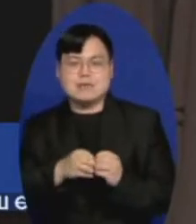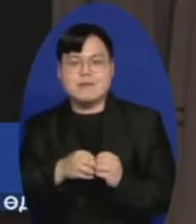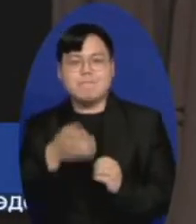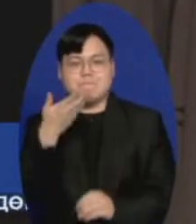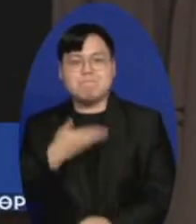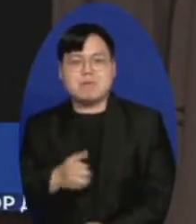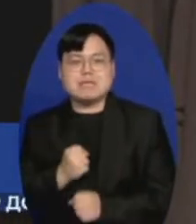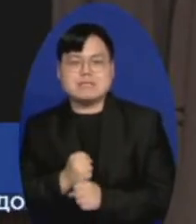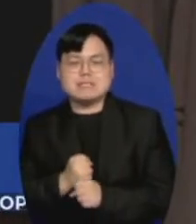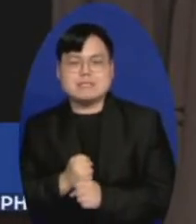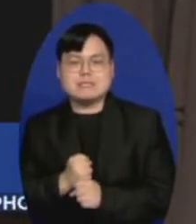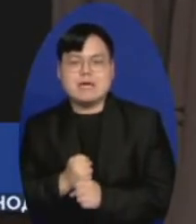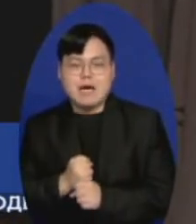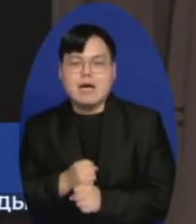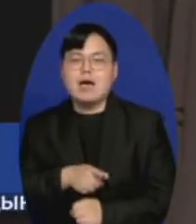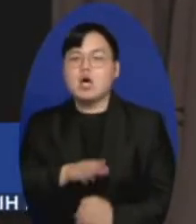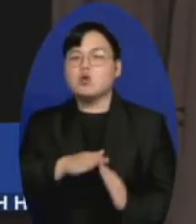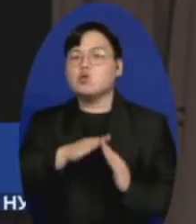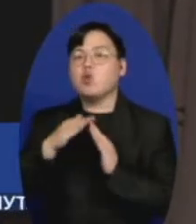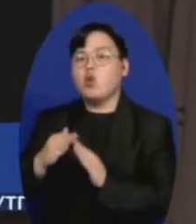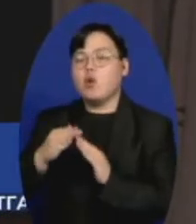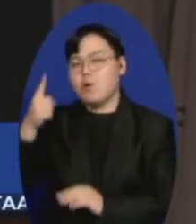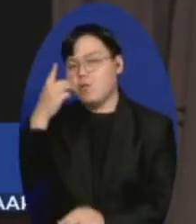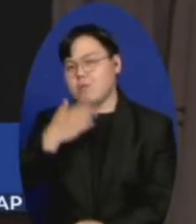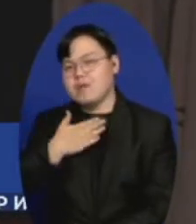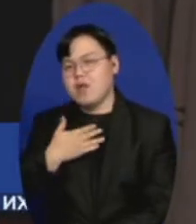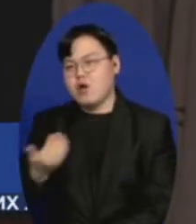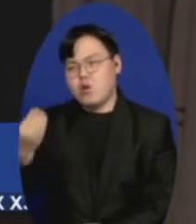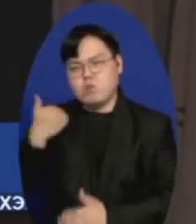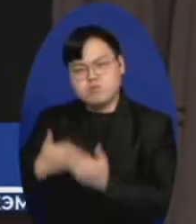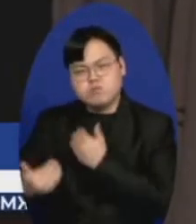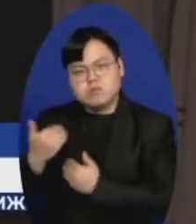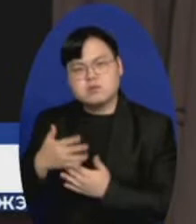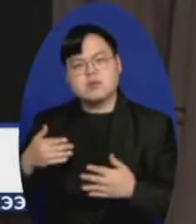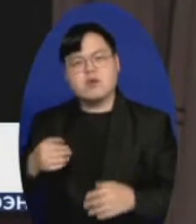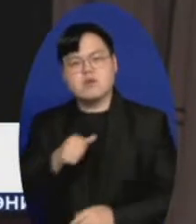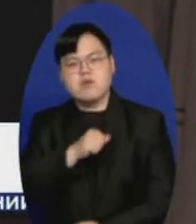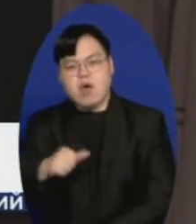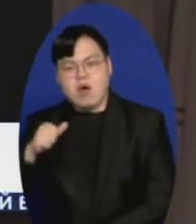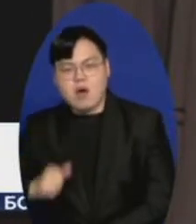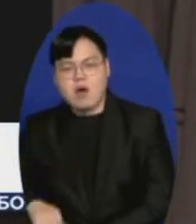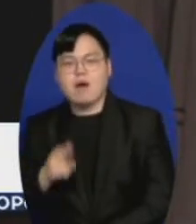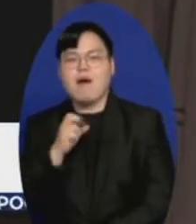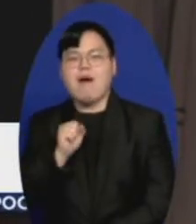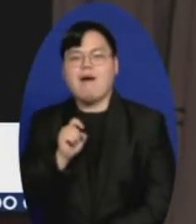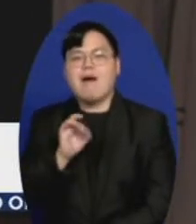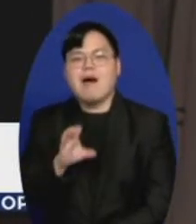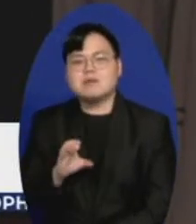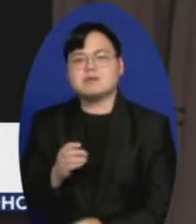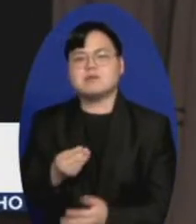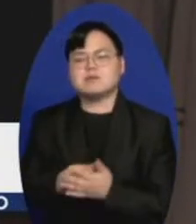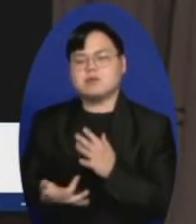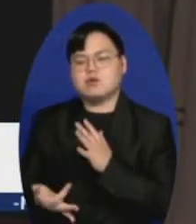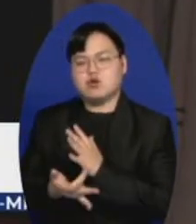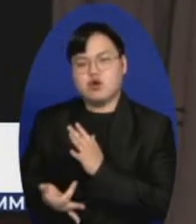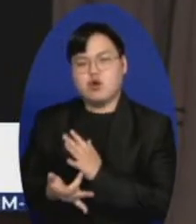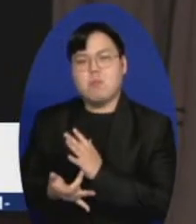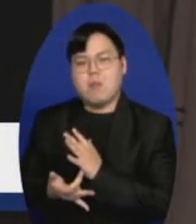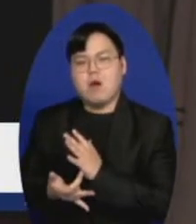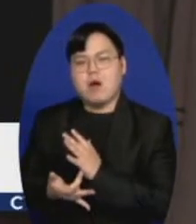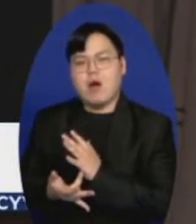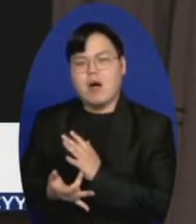энд өнөөдөр бид нар нүүдэлчин монголчуудын маань эртний одоо дээл хувц арьсаар хийдэг дээл хувцсын одоо